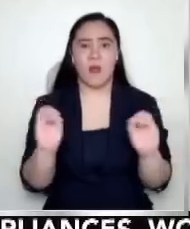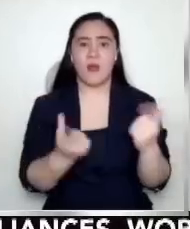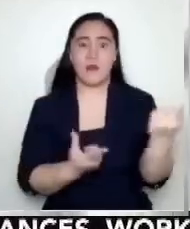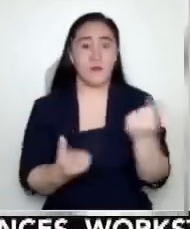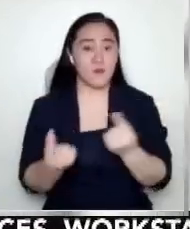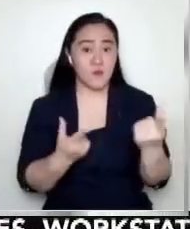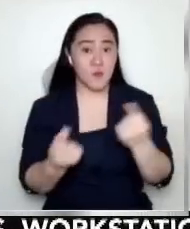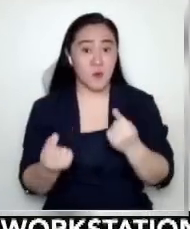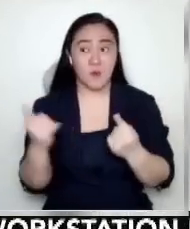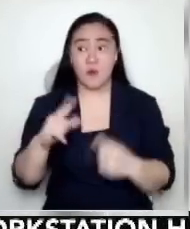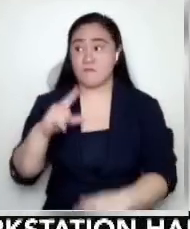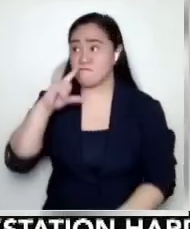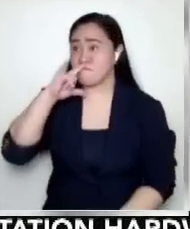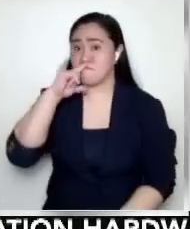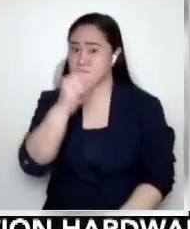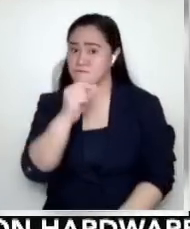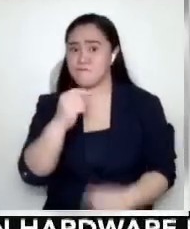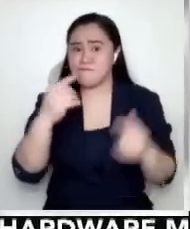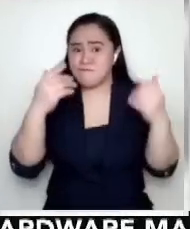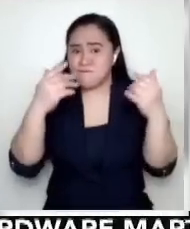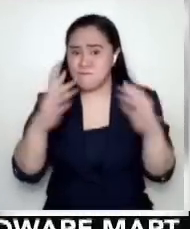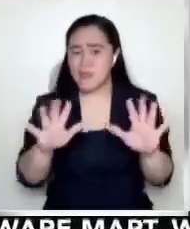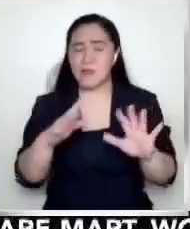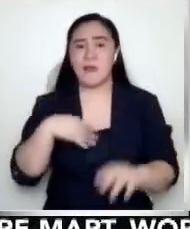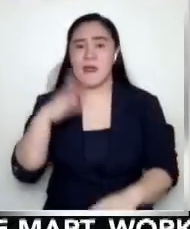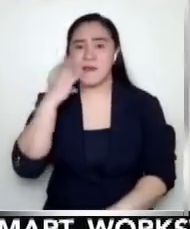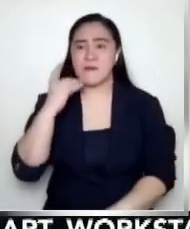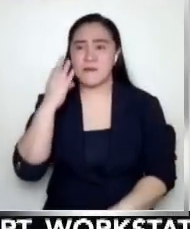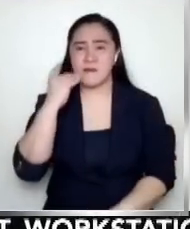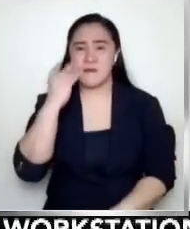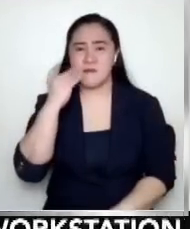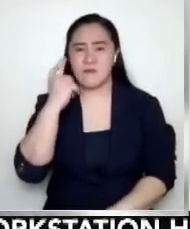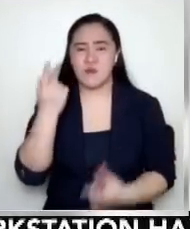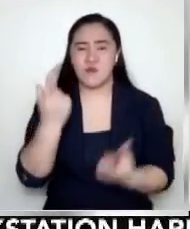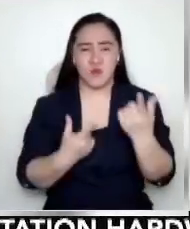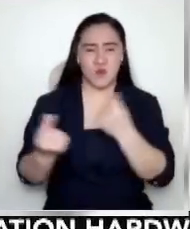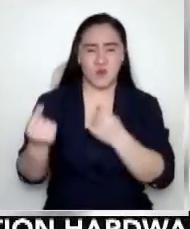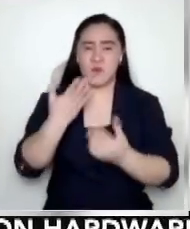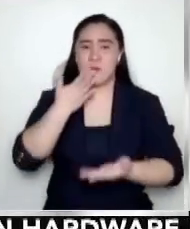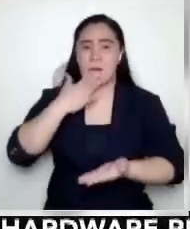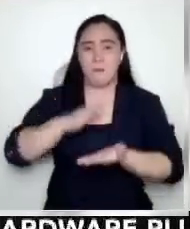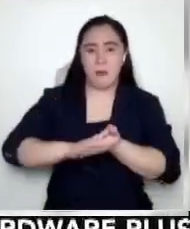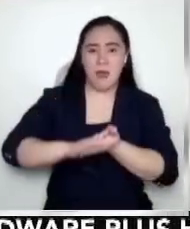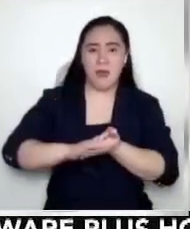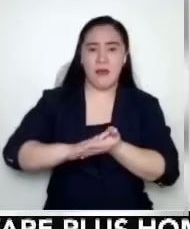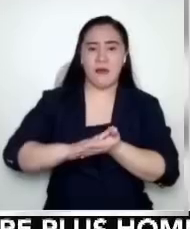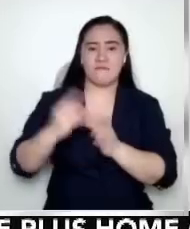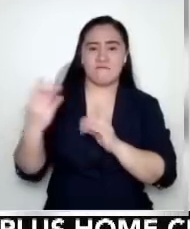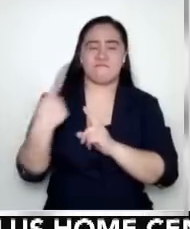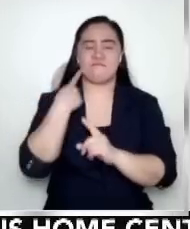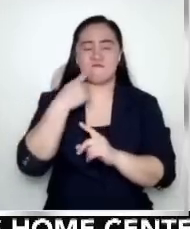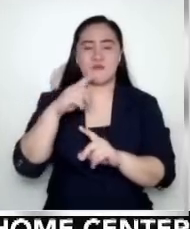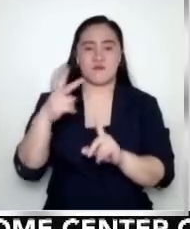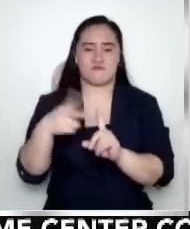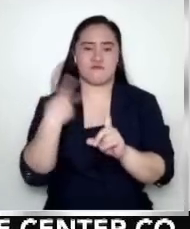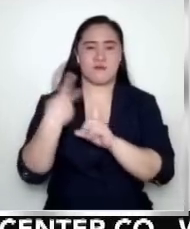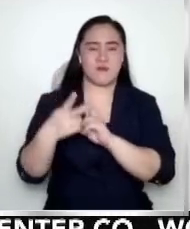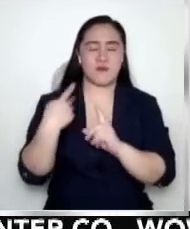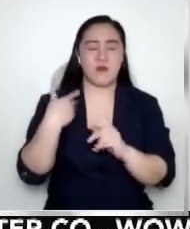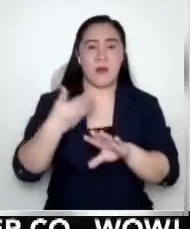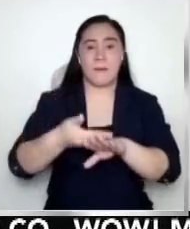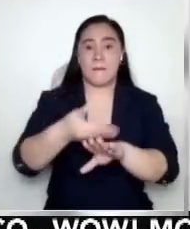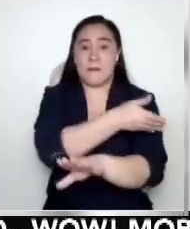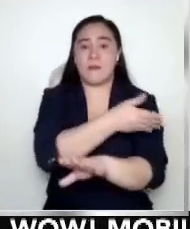raw si Ranara sa naranasang pagmamaltrato sa kanya ng sospek ilang araw bago siya natagpo ang patay. Sinusubukan naming